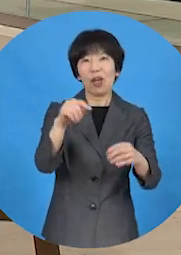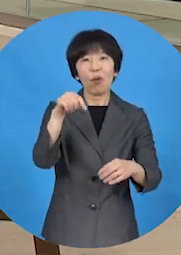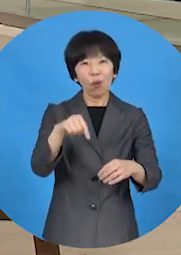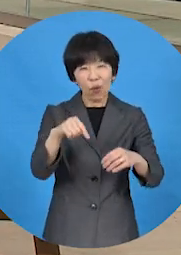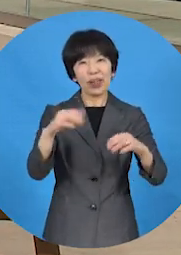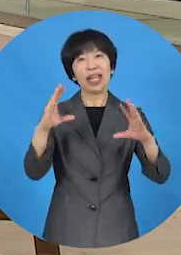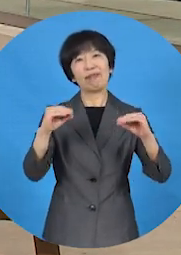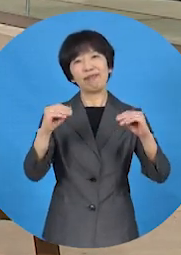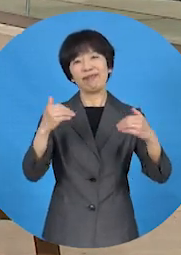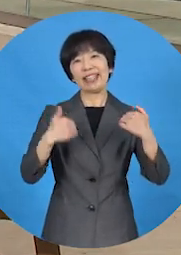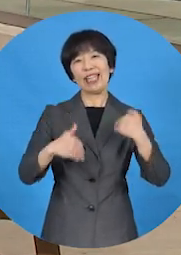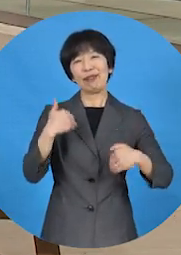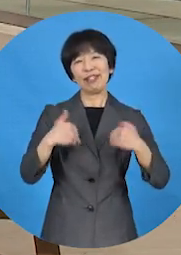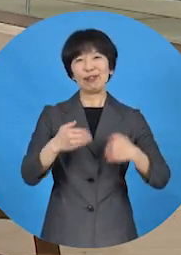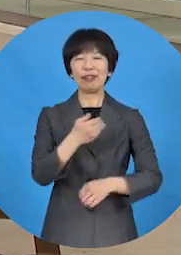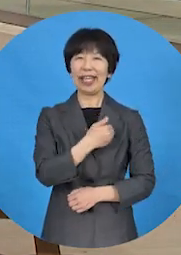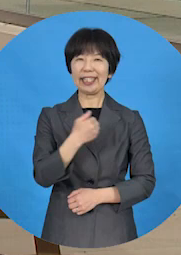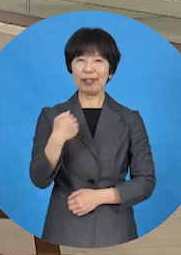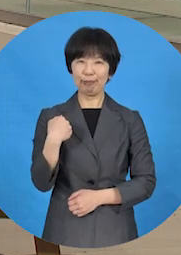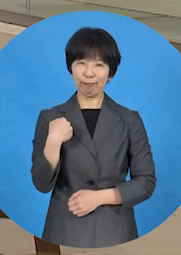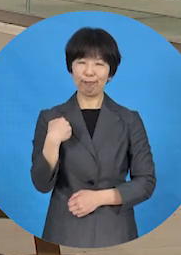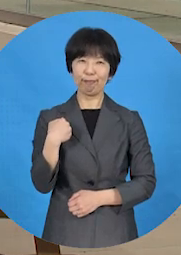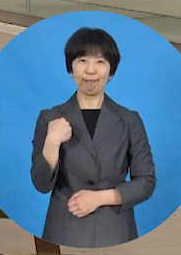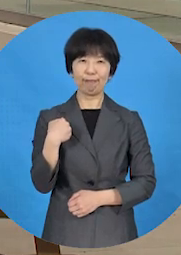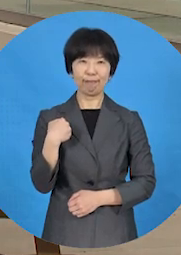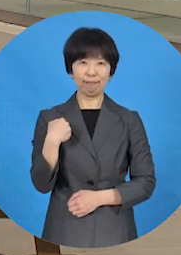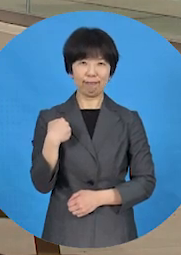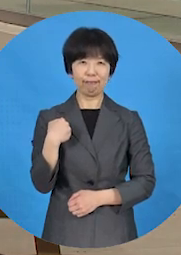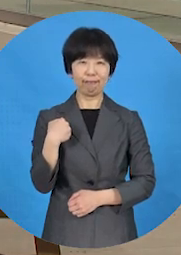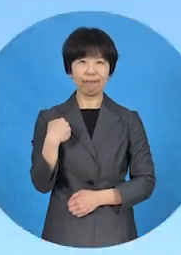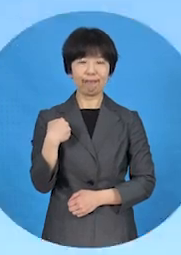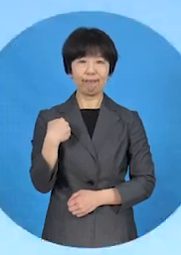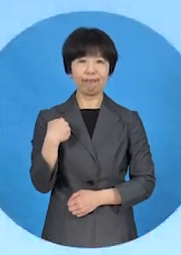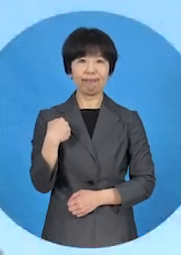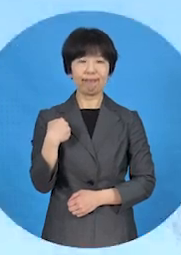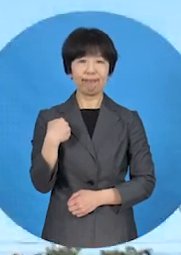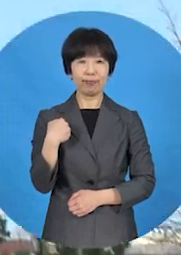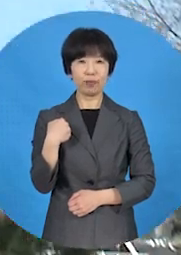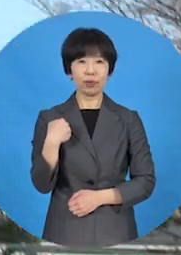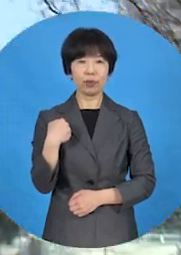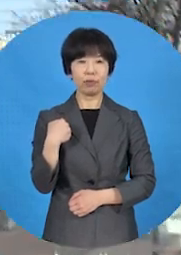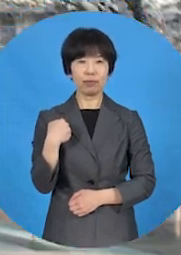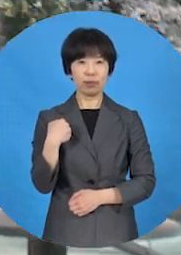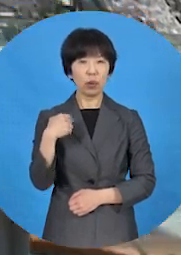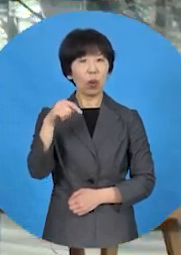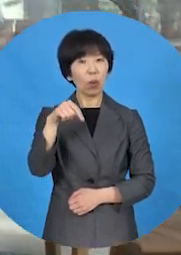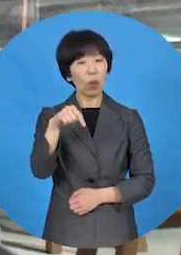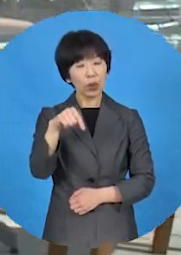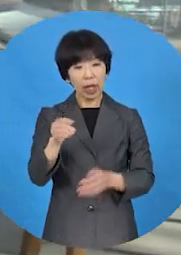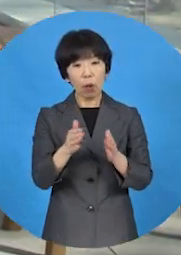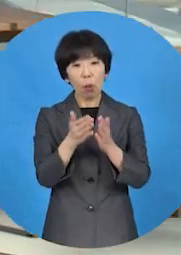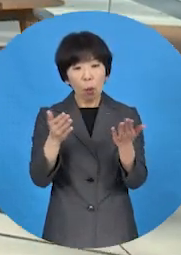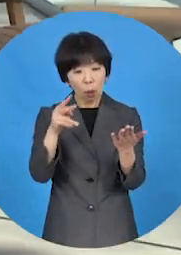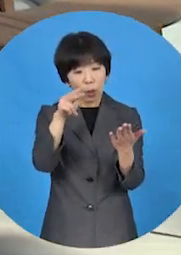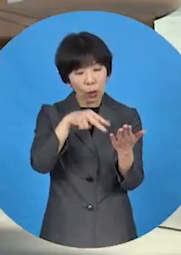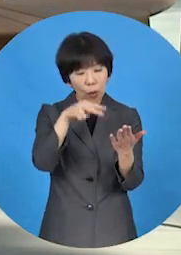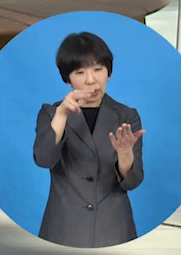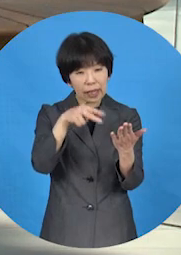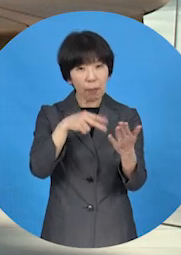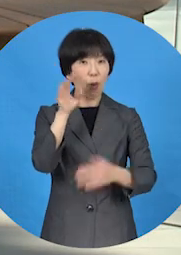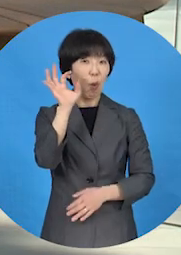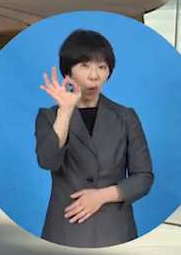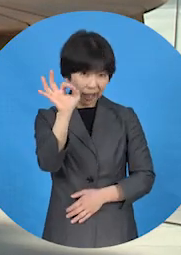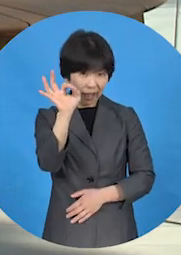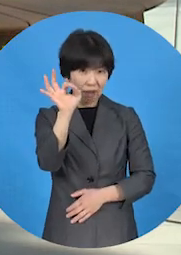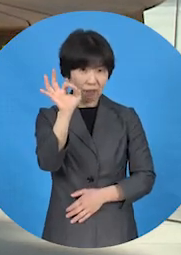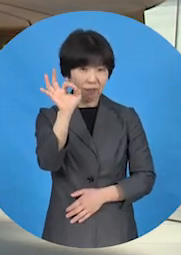間を過ごしてもらいたいな、そういった思いでにぎやかテラスとなっています。 本をここに持ち込んで読んでも OK。